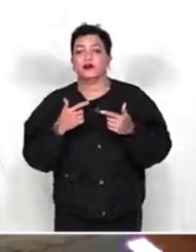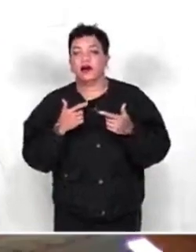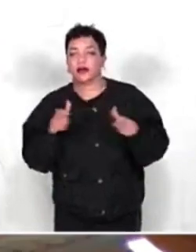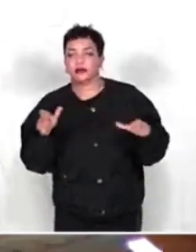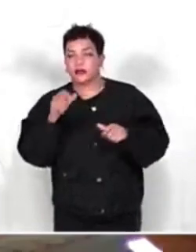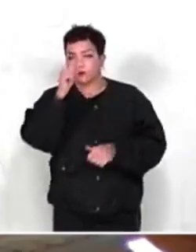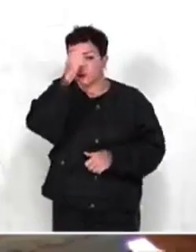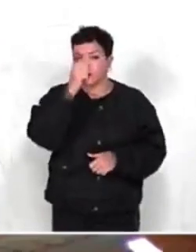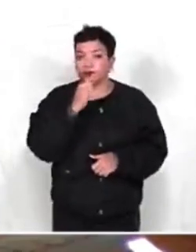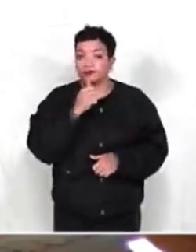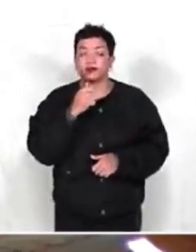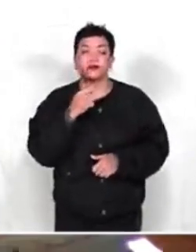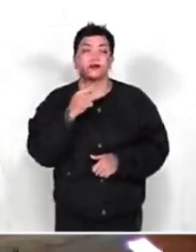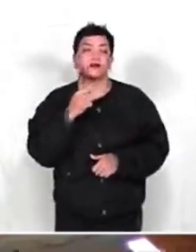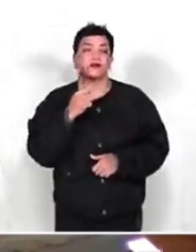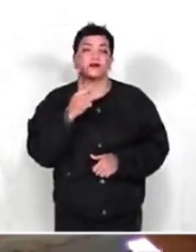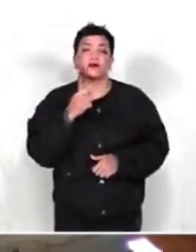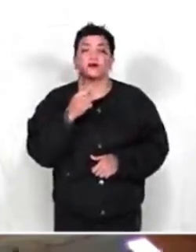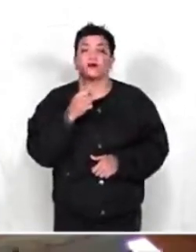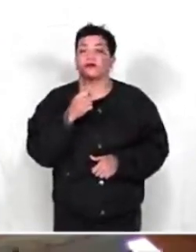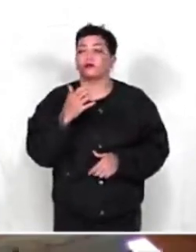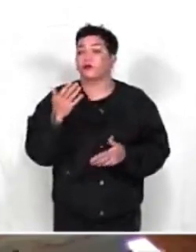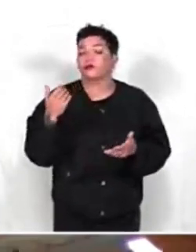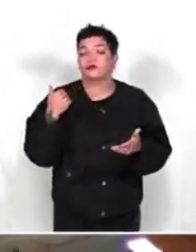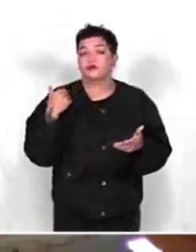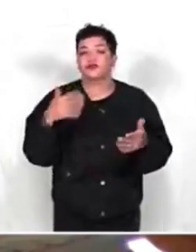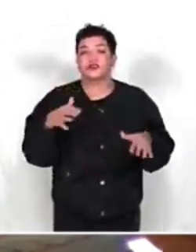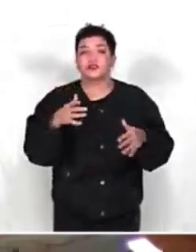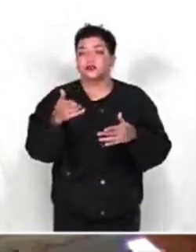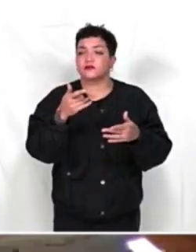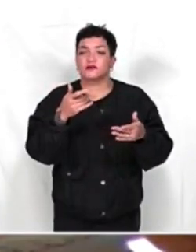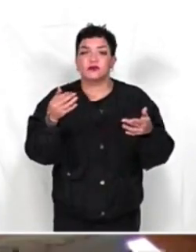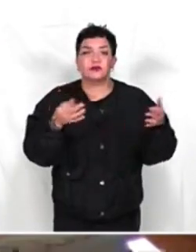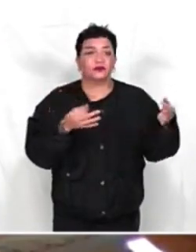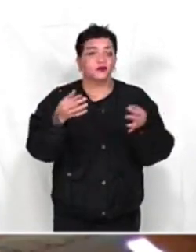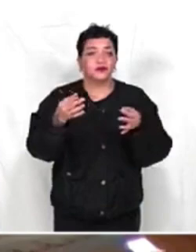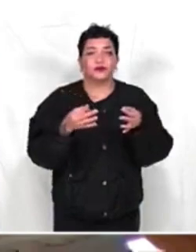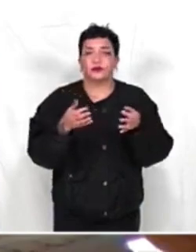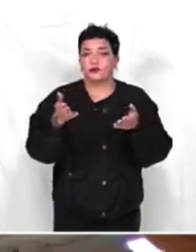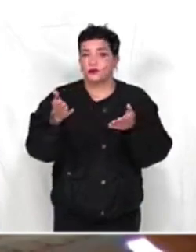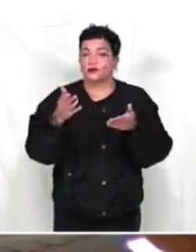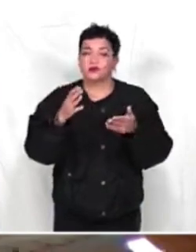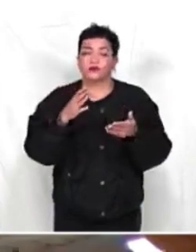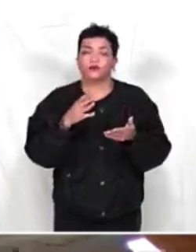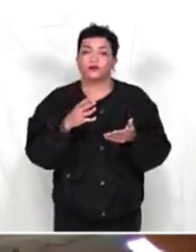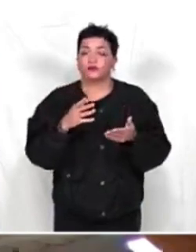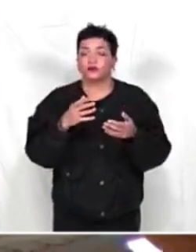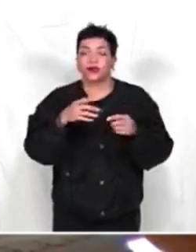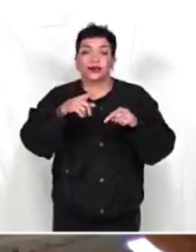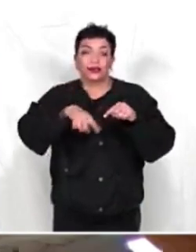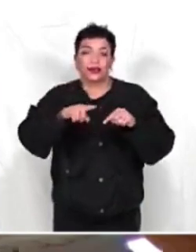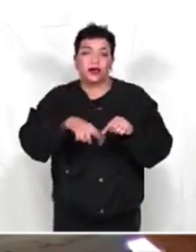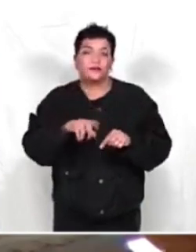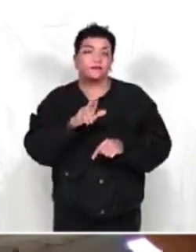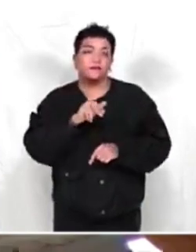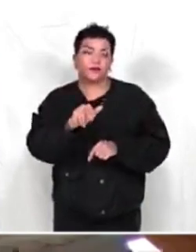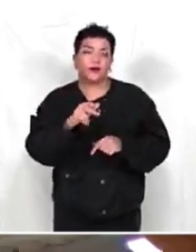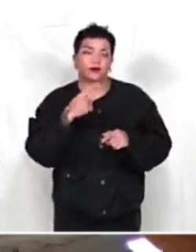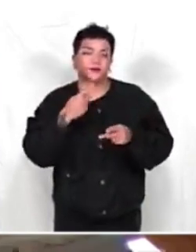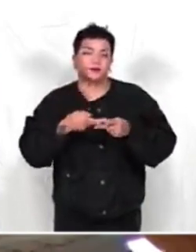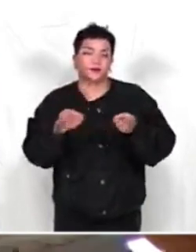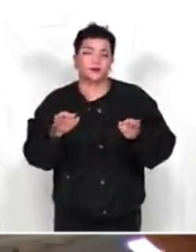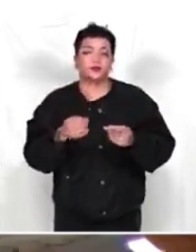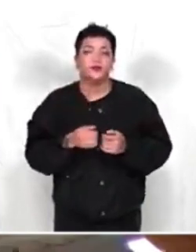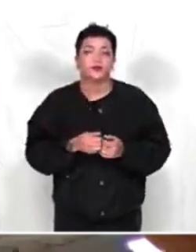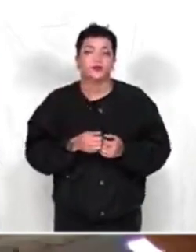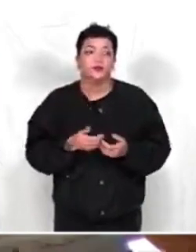musée, etc. Tous ceux qui ont été cités par Anne Famille et dont on attend le détail également. En clair, vous continuez